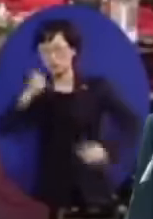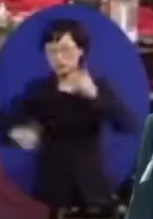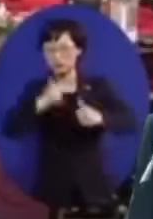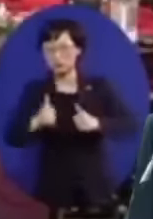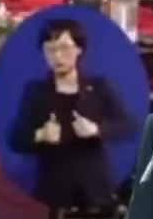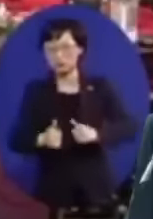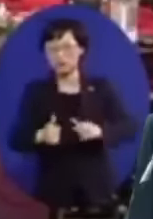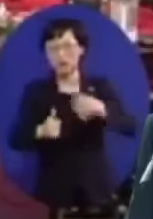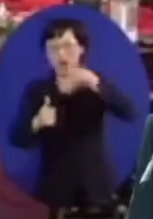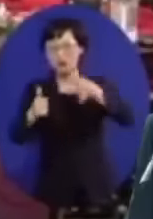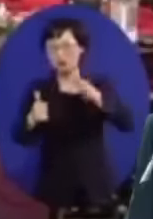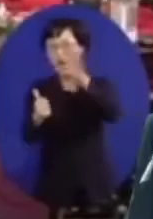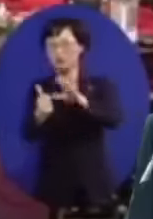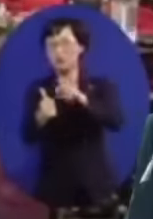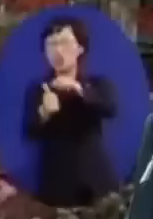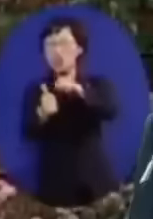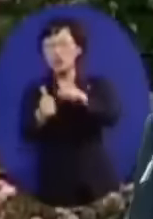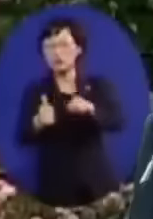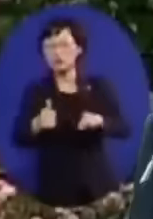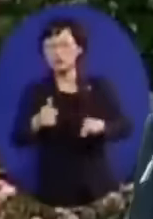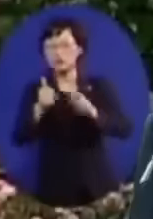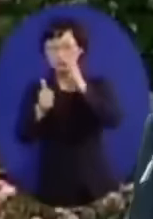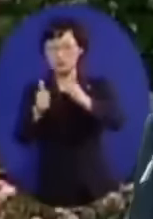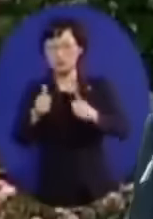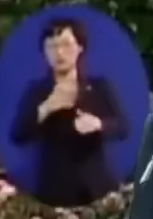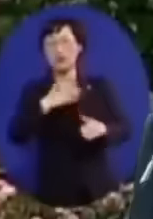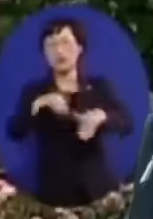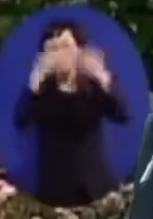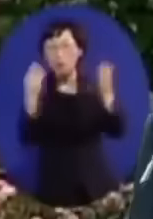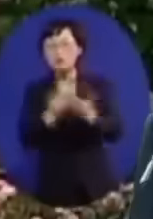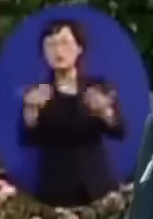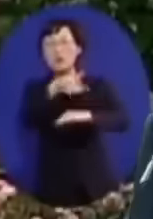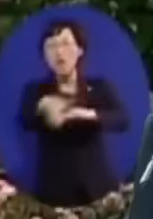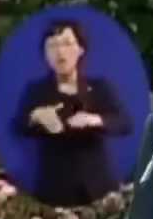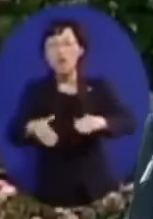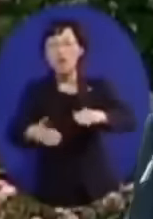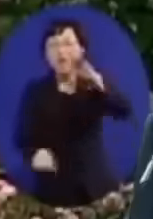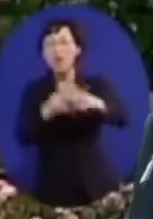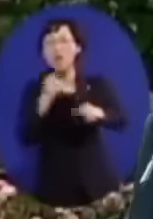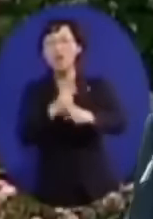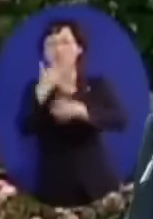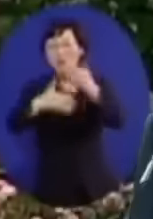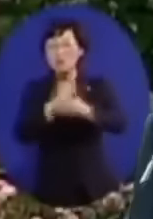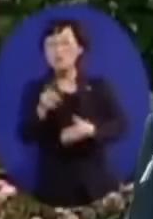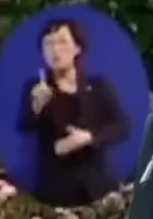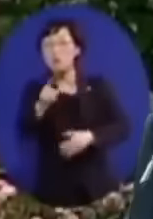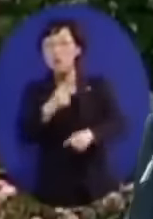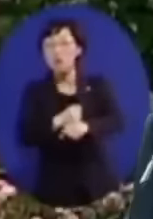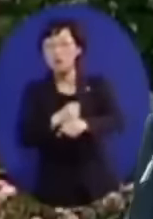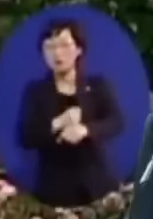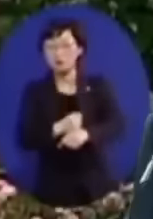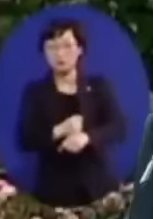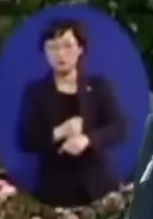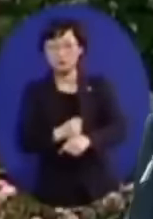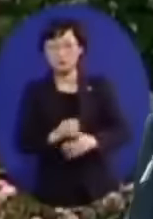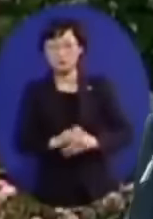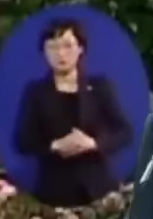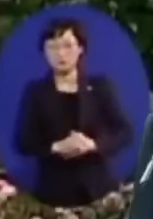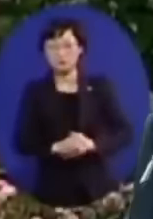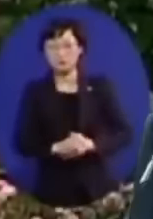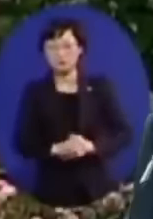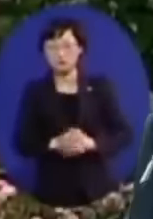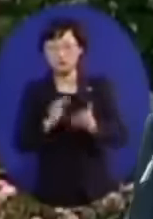이렇게 소리를 지렀습니다. 내가 모든 일을 계획하고 성취한다. 무슨 하나님이 일을 계획하고 성취해.